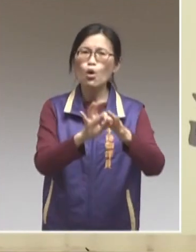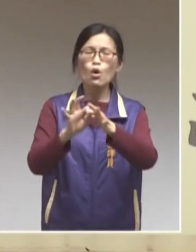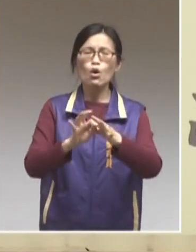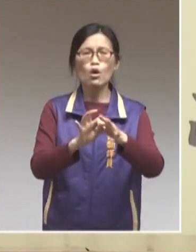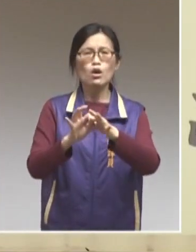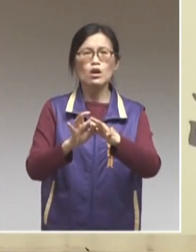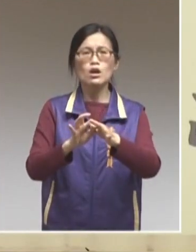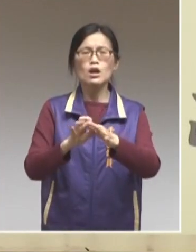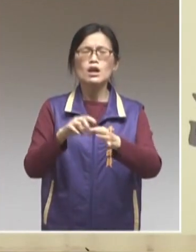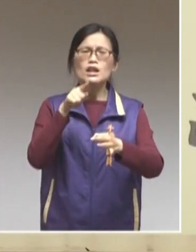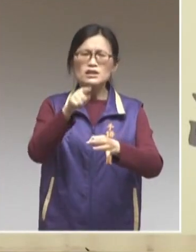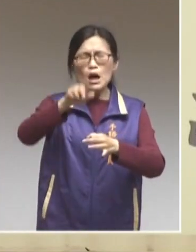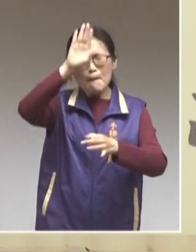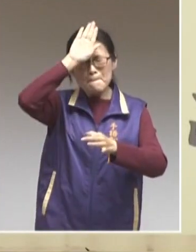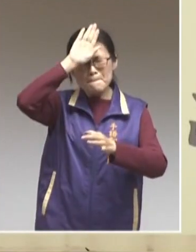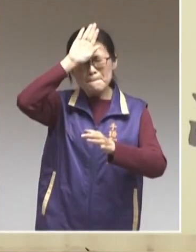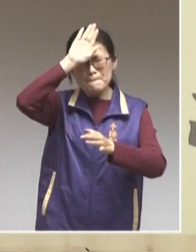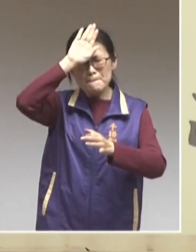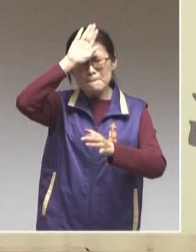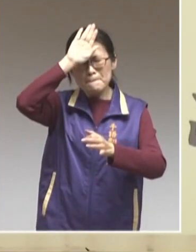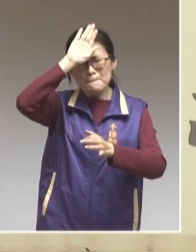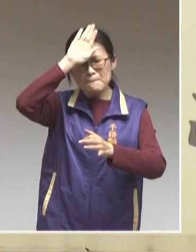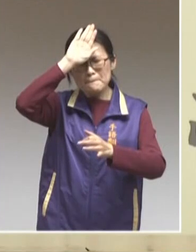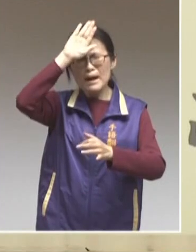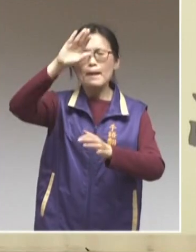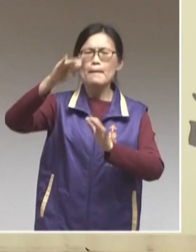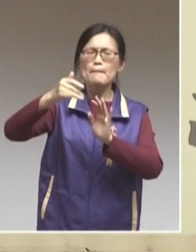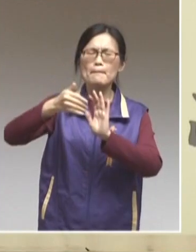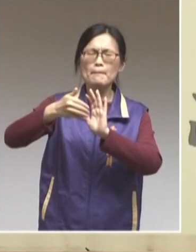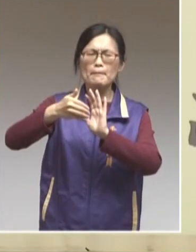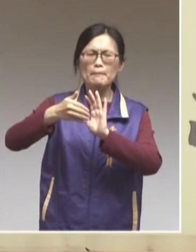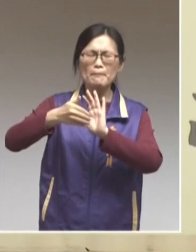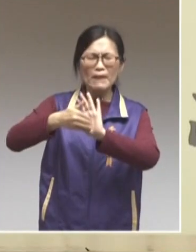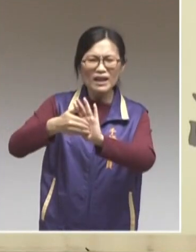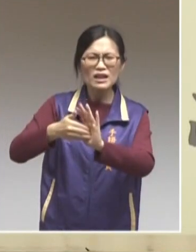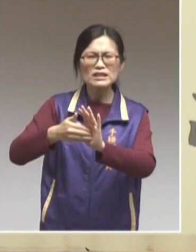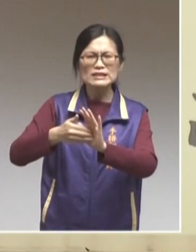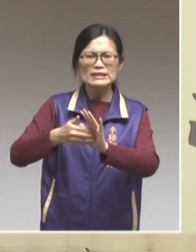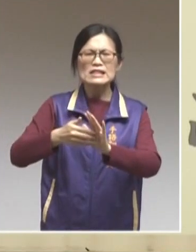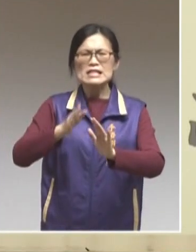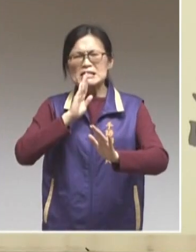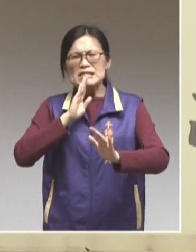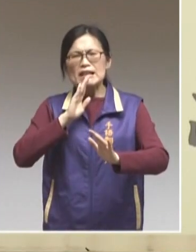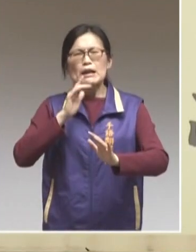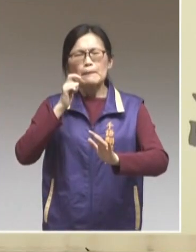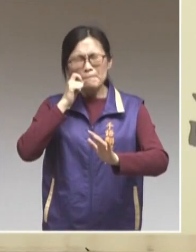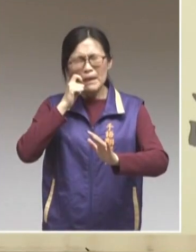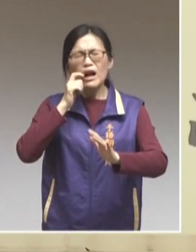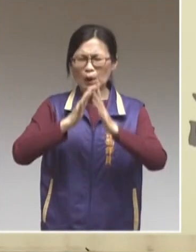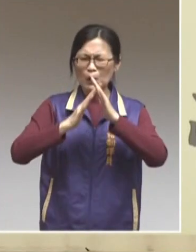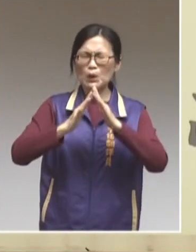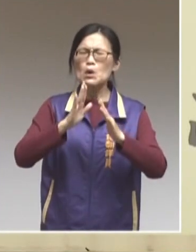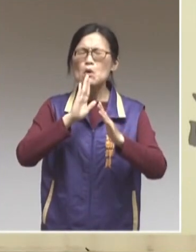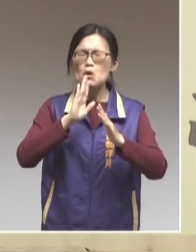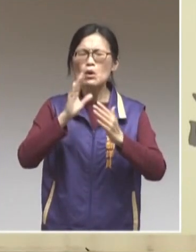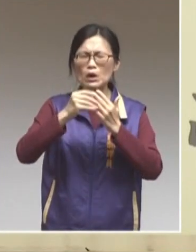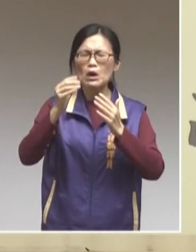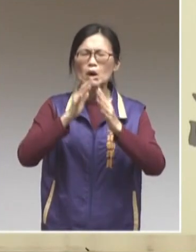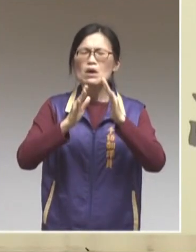然对防疫来讲是一个挑战，哦，所以我们之前就一直跟大家说明，哦，我们一方面透